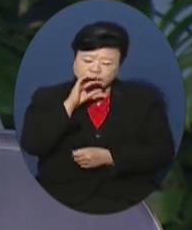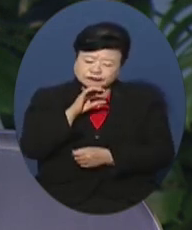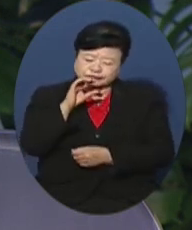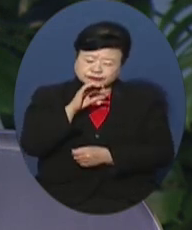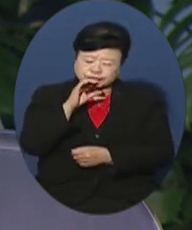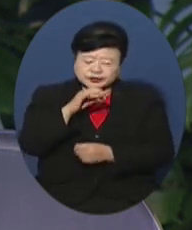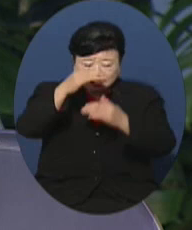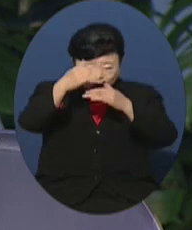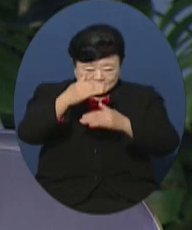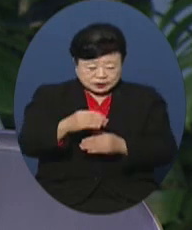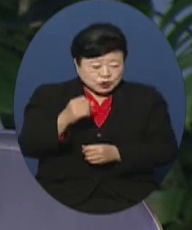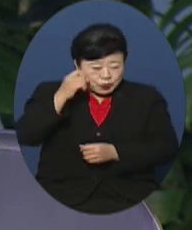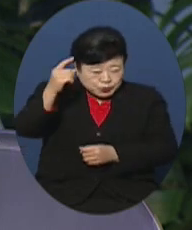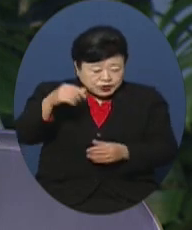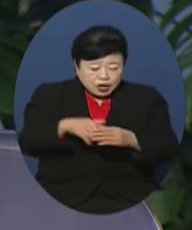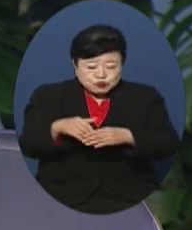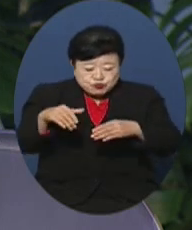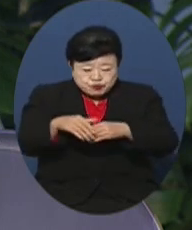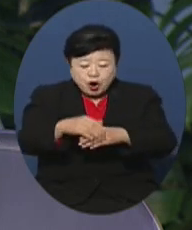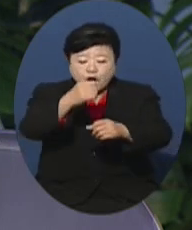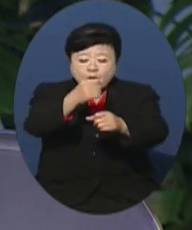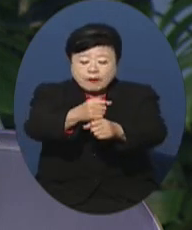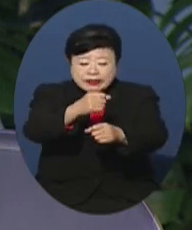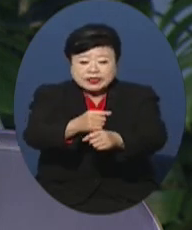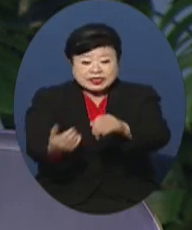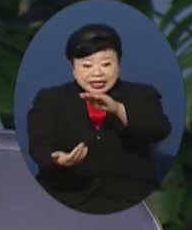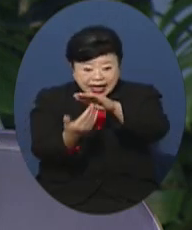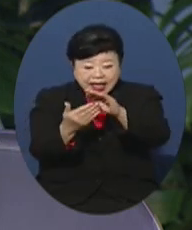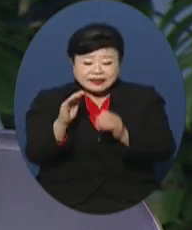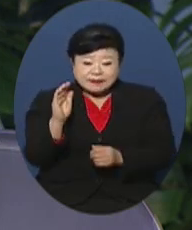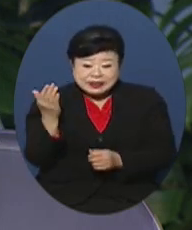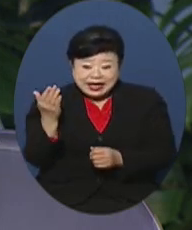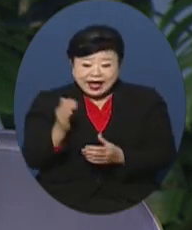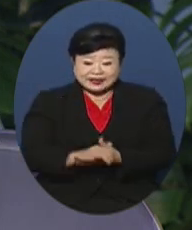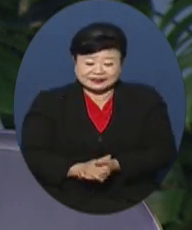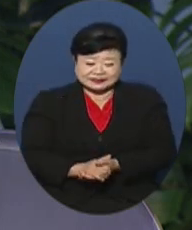과정에서 위대한 문명을 이루었다는 것입니다.